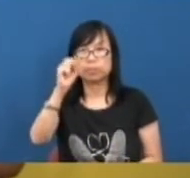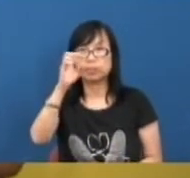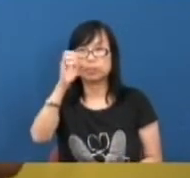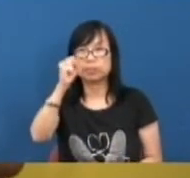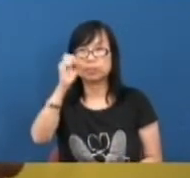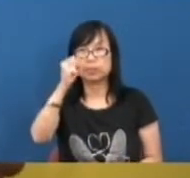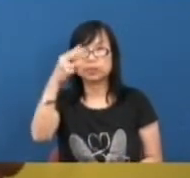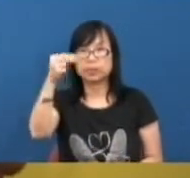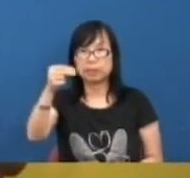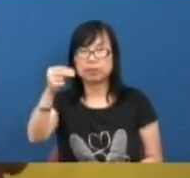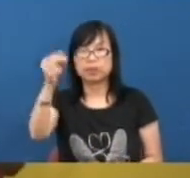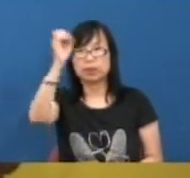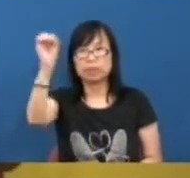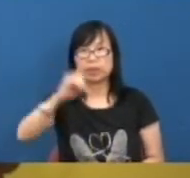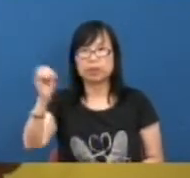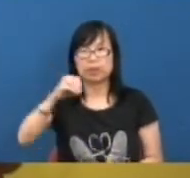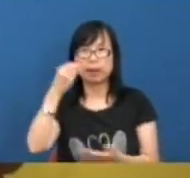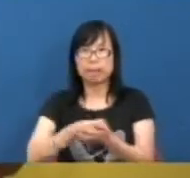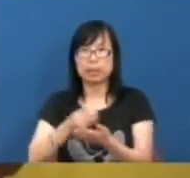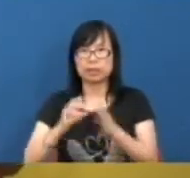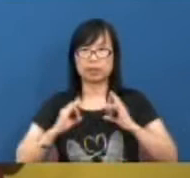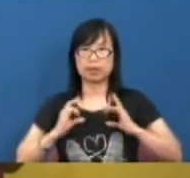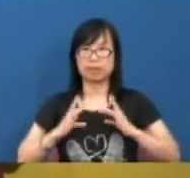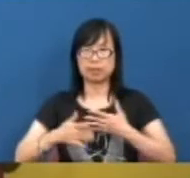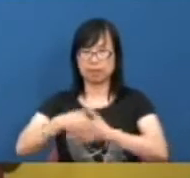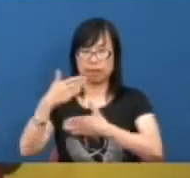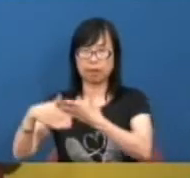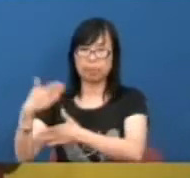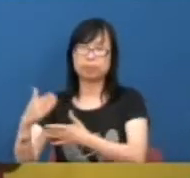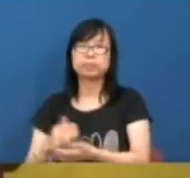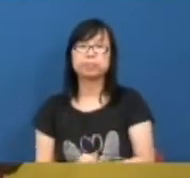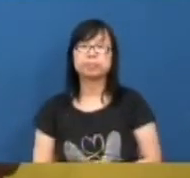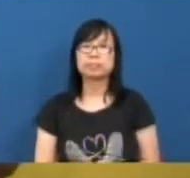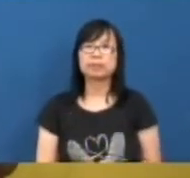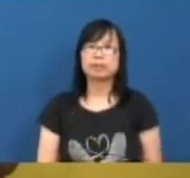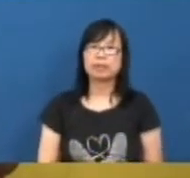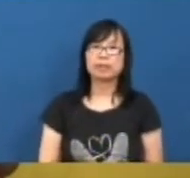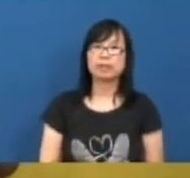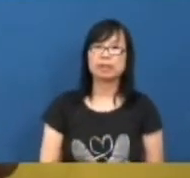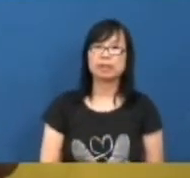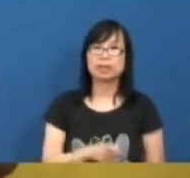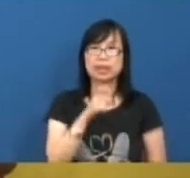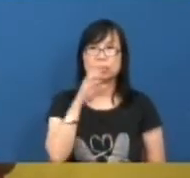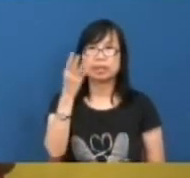57% 係用買咗私樓嘅人，嚇佔個市場係私人物業。咁而喺有